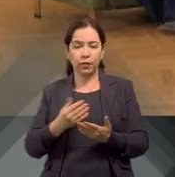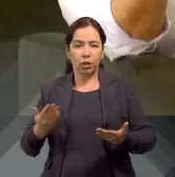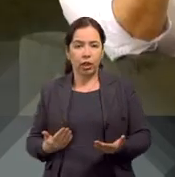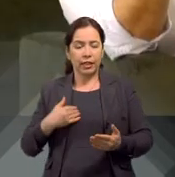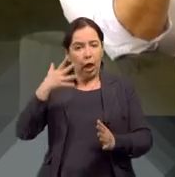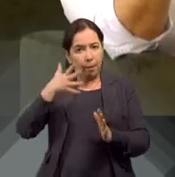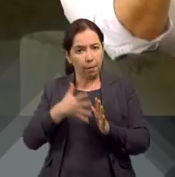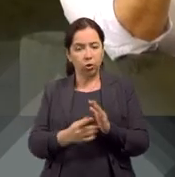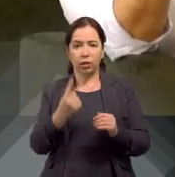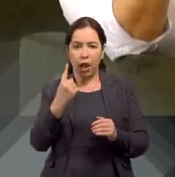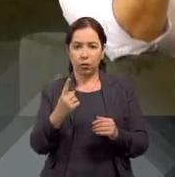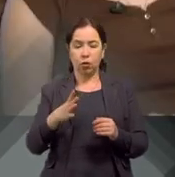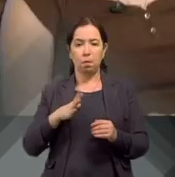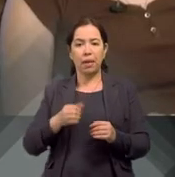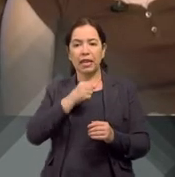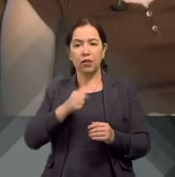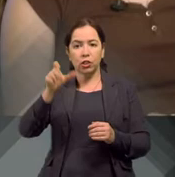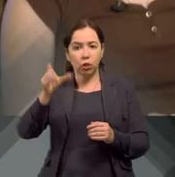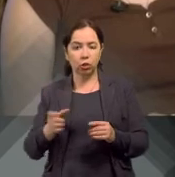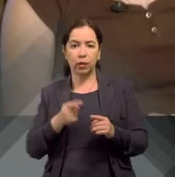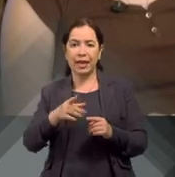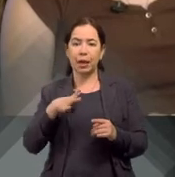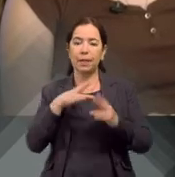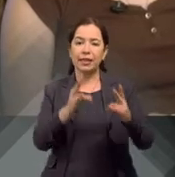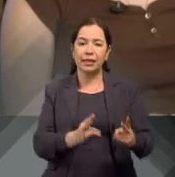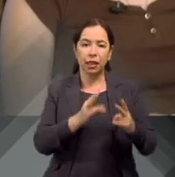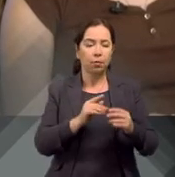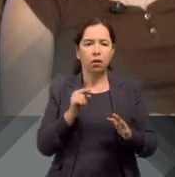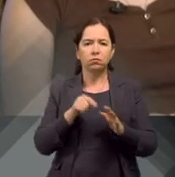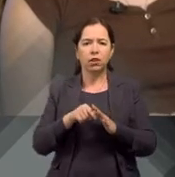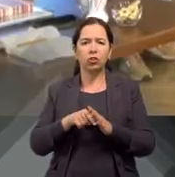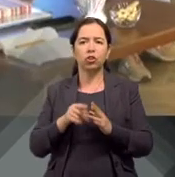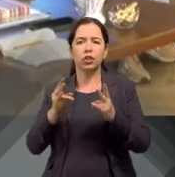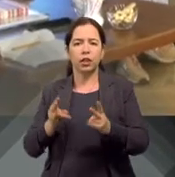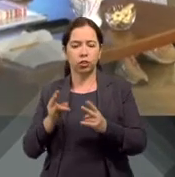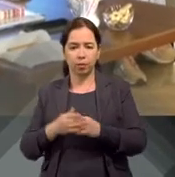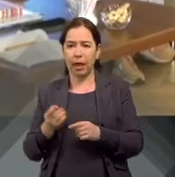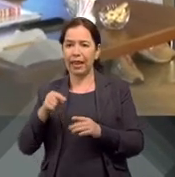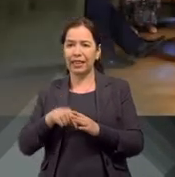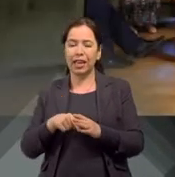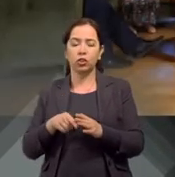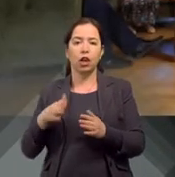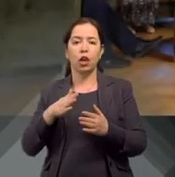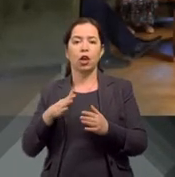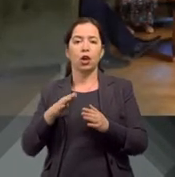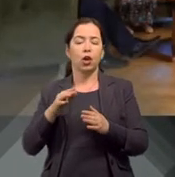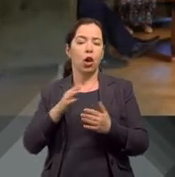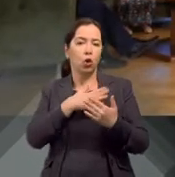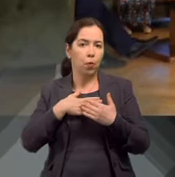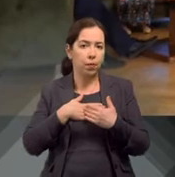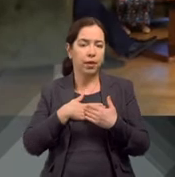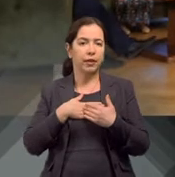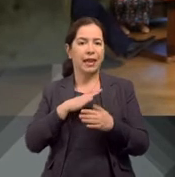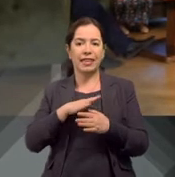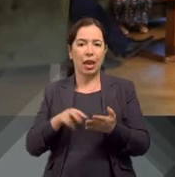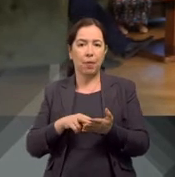нежным». Что такое нежность для вас? Любить, не бояться проявлять чувства, проявлять заботу. Продолжая тому, что Тимур сказал, мне